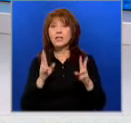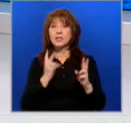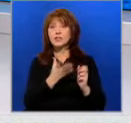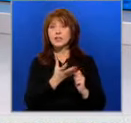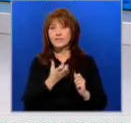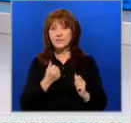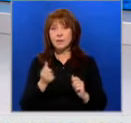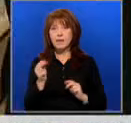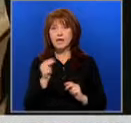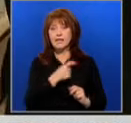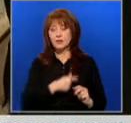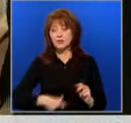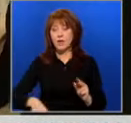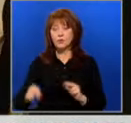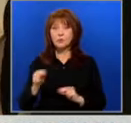събота.